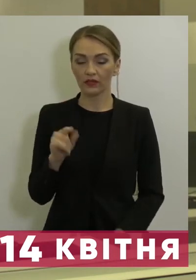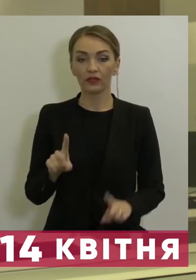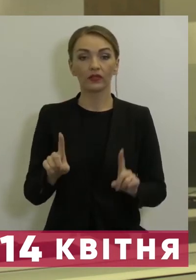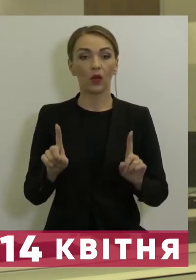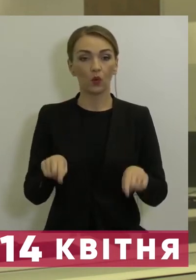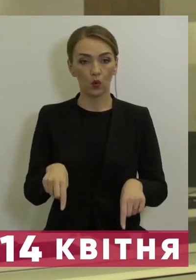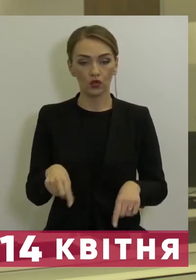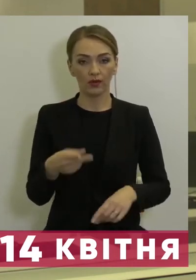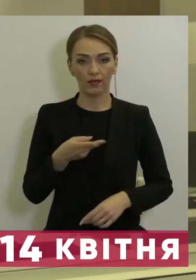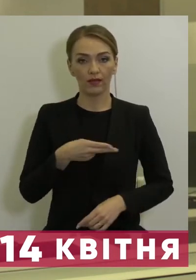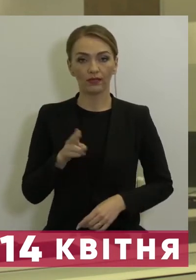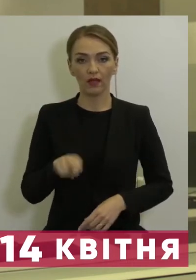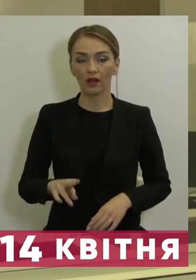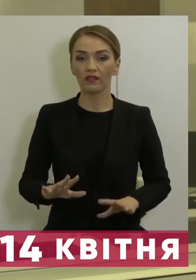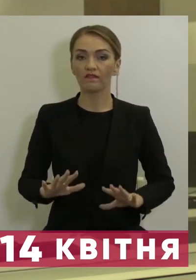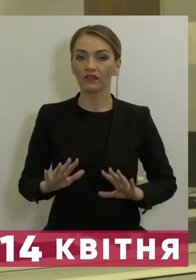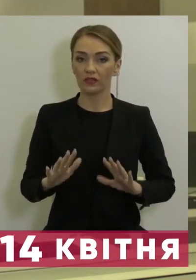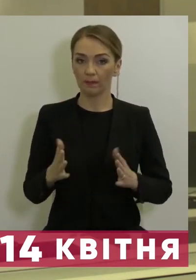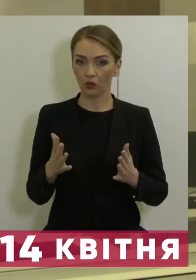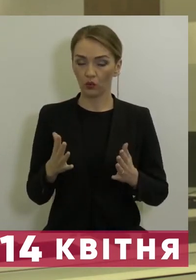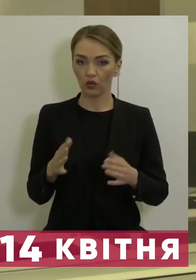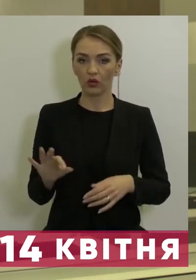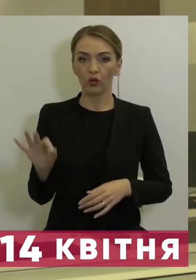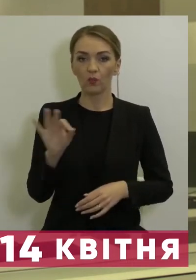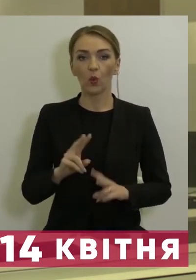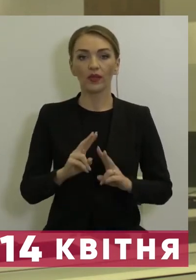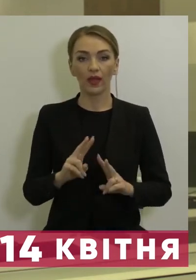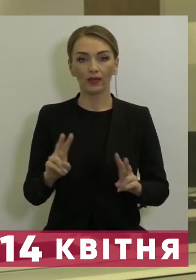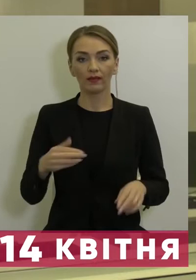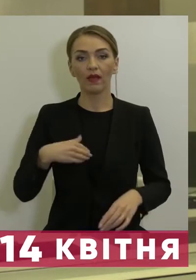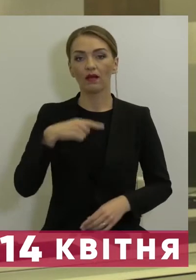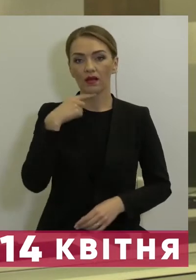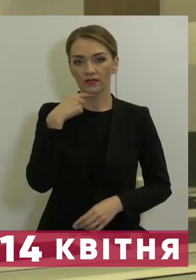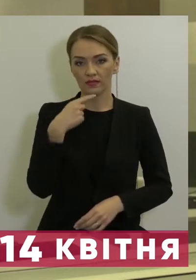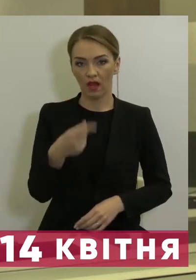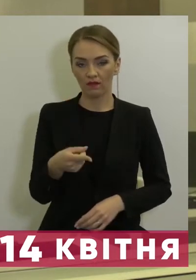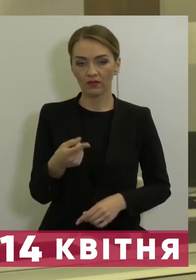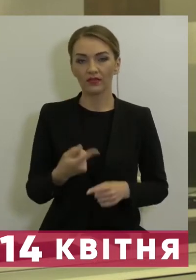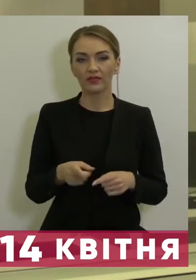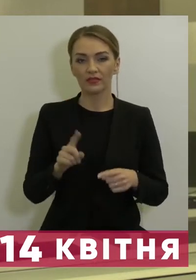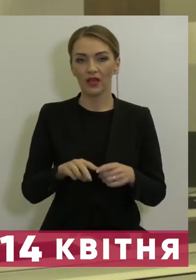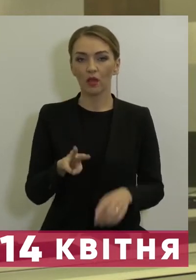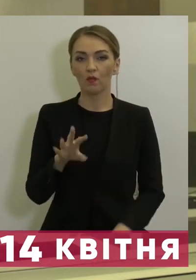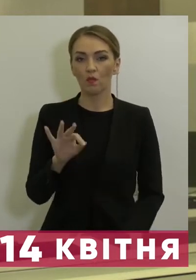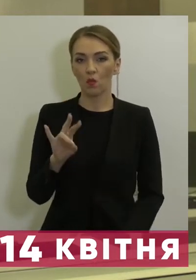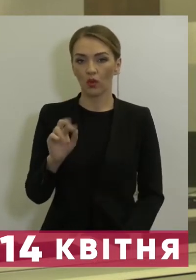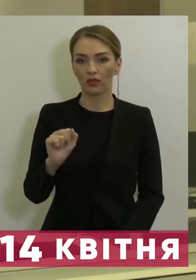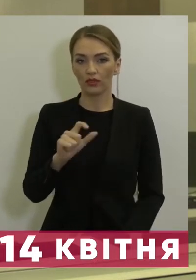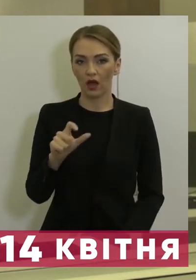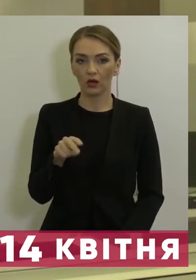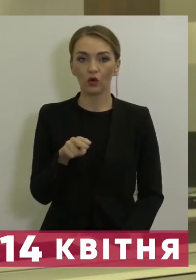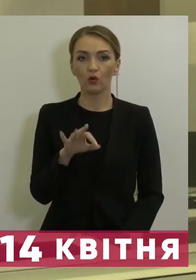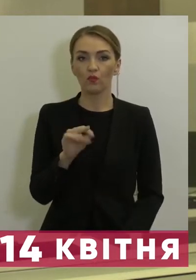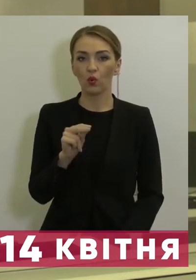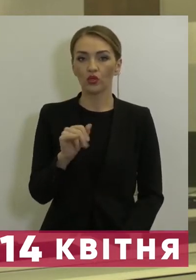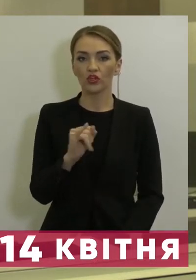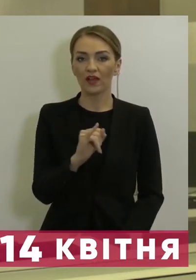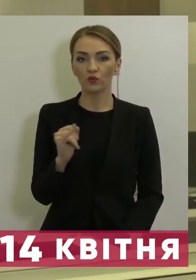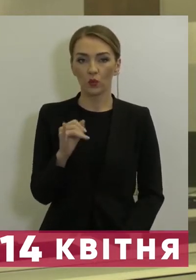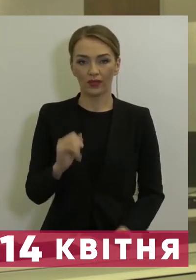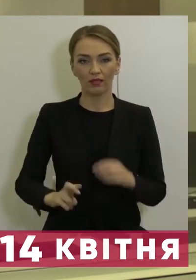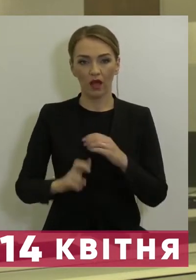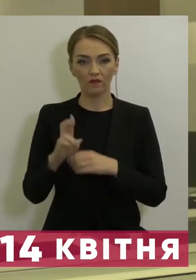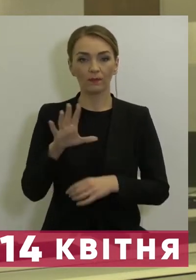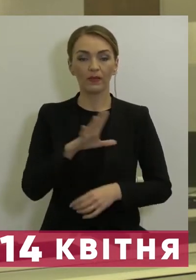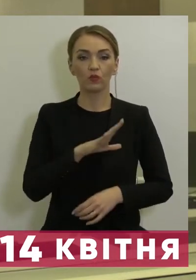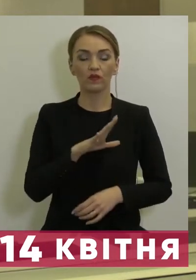також літальний випадок, про який я казав, це монах Почаївської лаври, який перебував